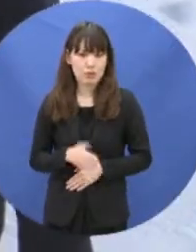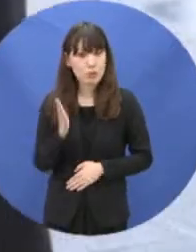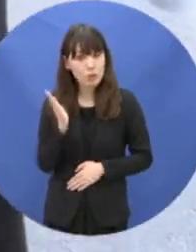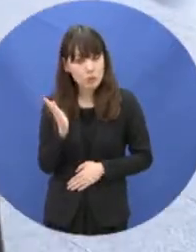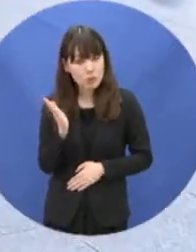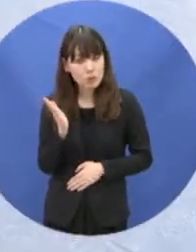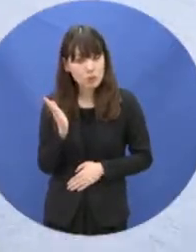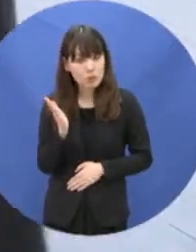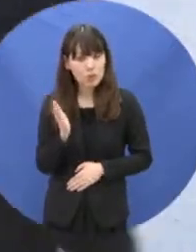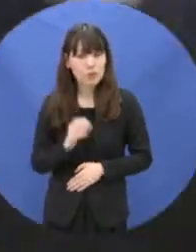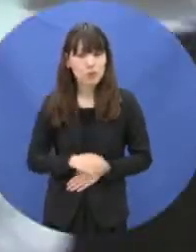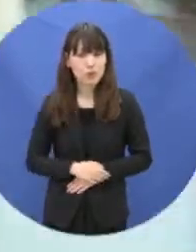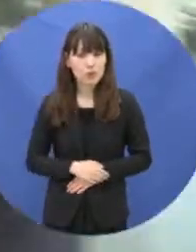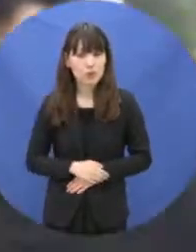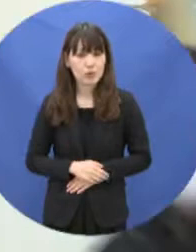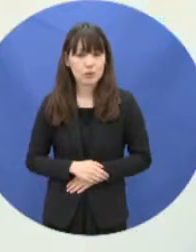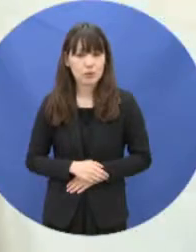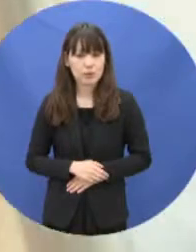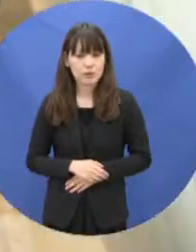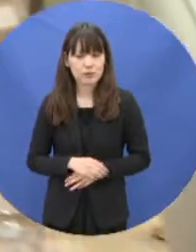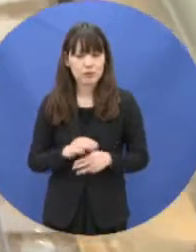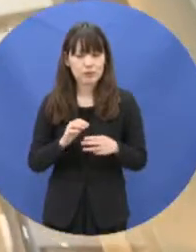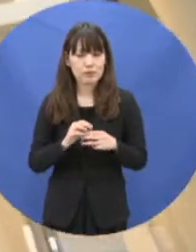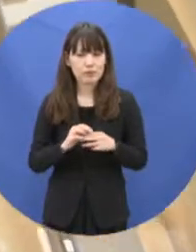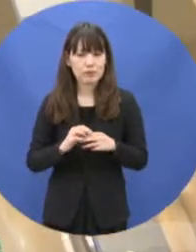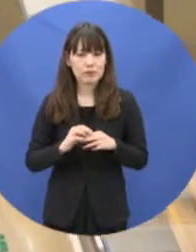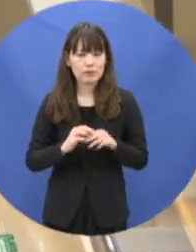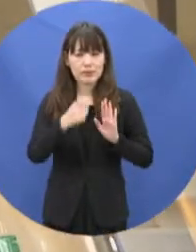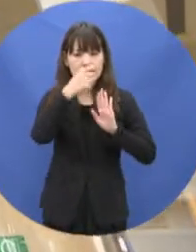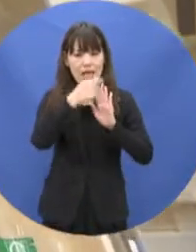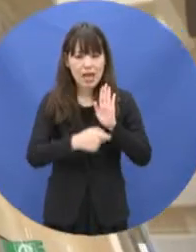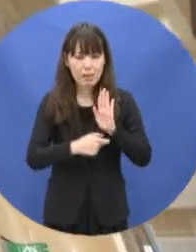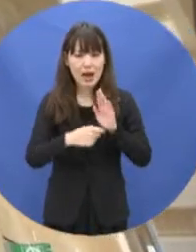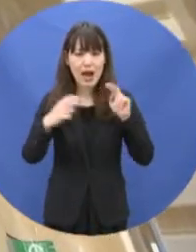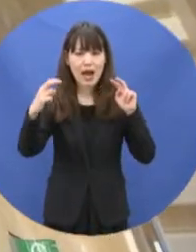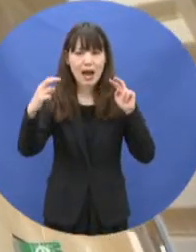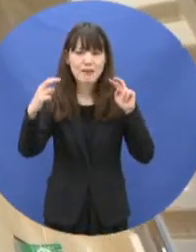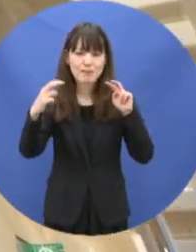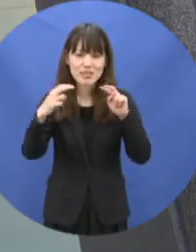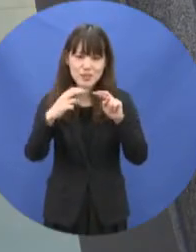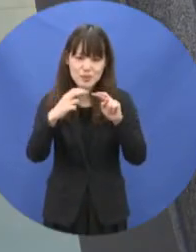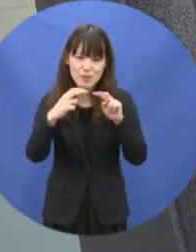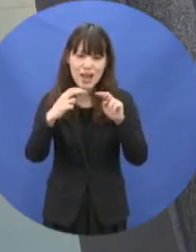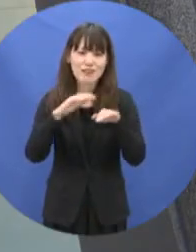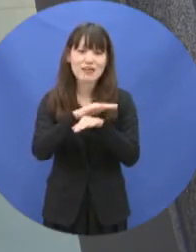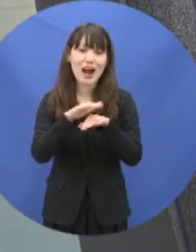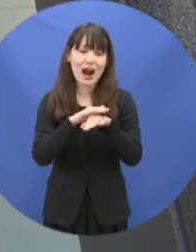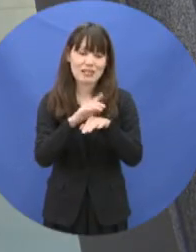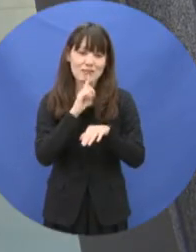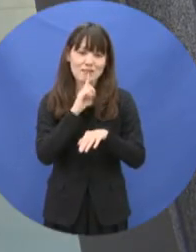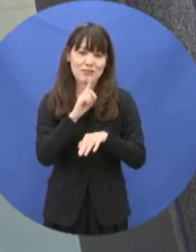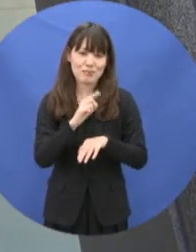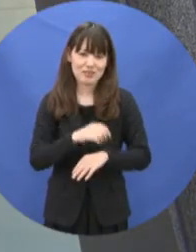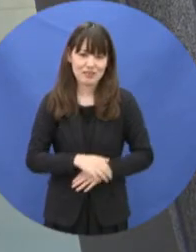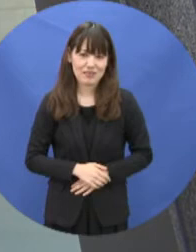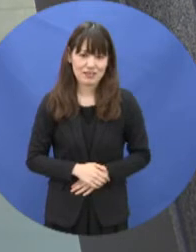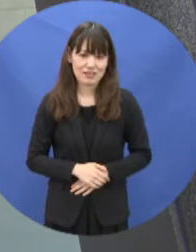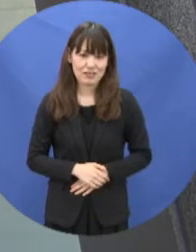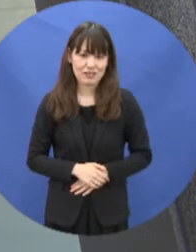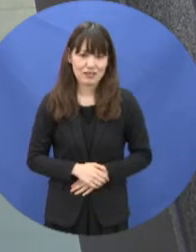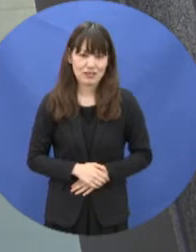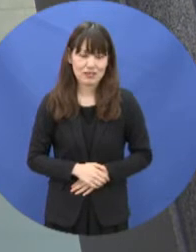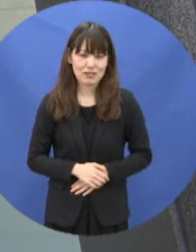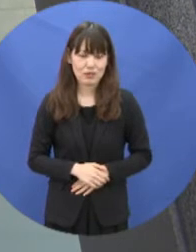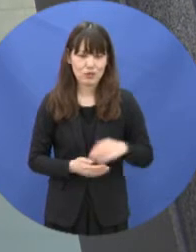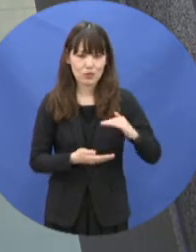そうですね、これ見つめ合う愛という作品ですね。 こんな 大きいですよね。 これ